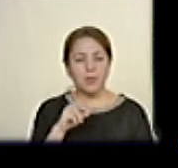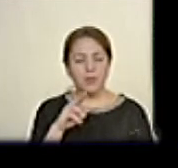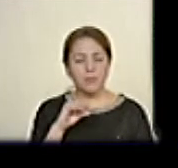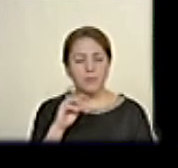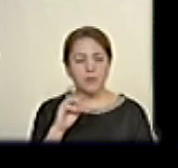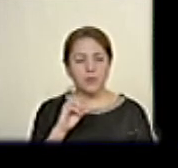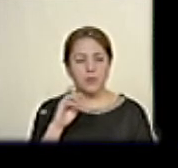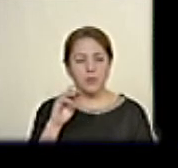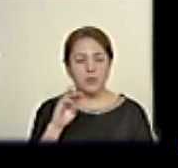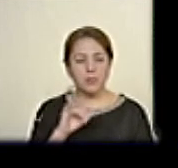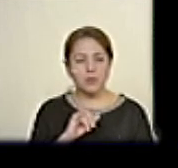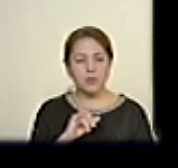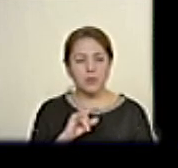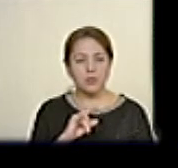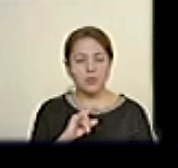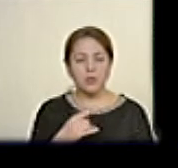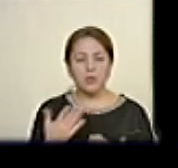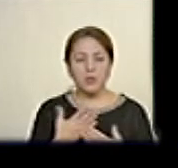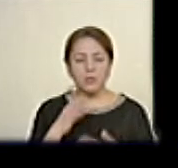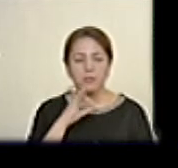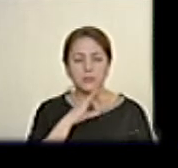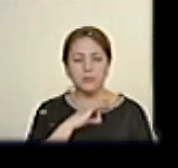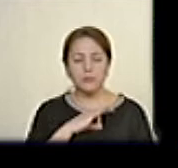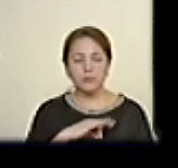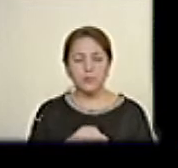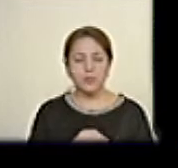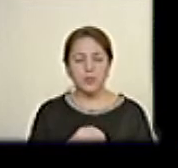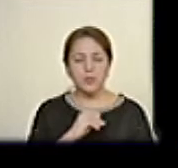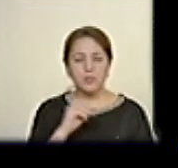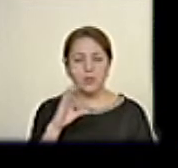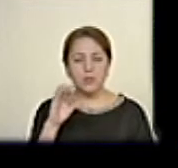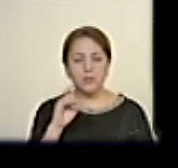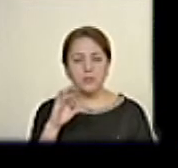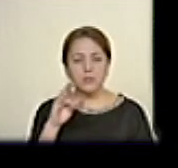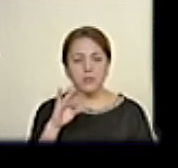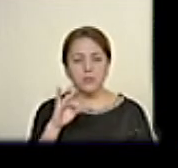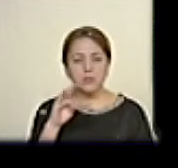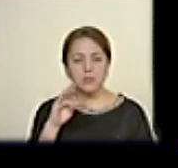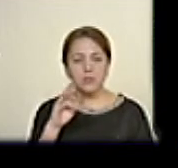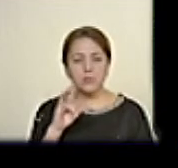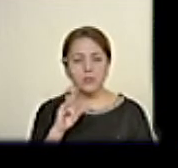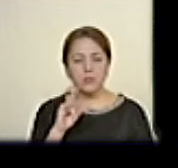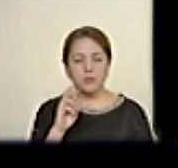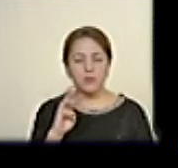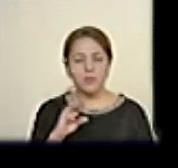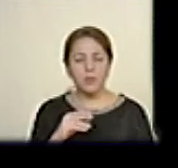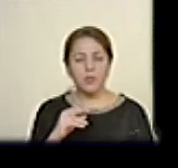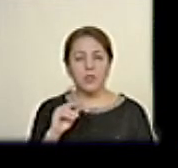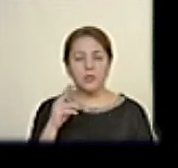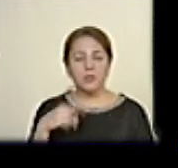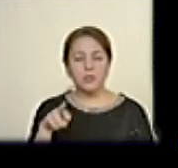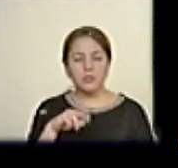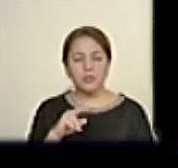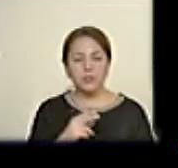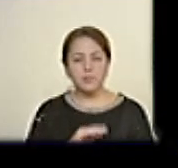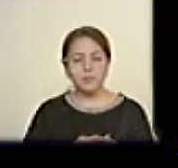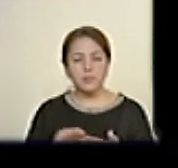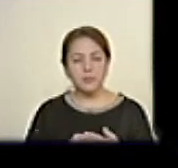Эпитеты. Какие же эпитеты использованы Сергеем Александровичем Есениным для создания образности